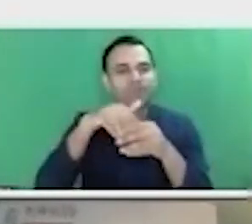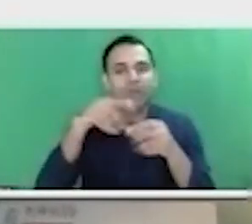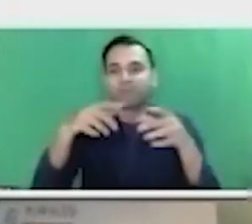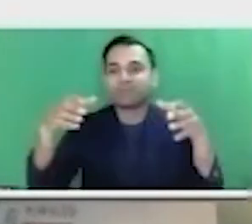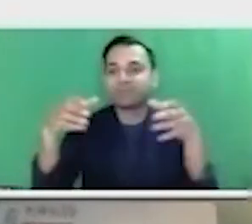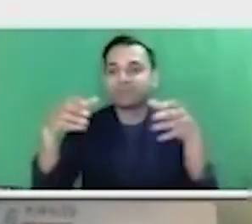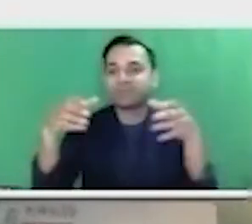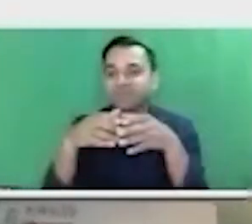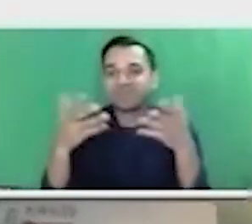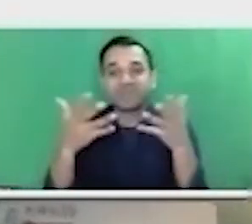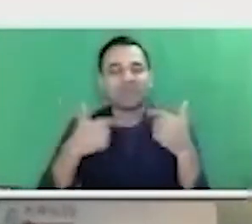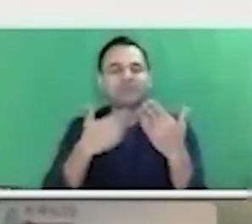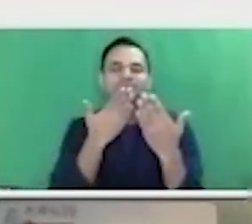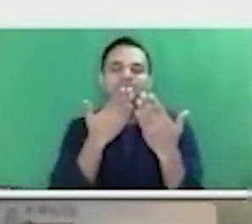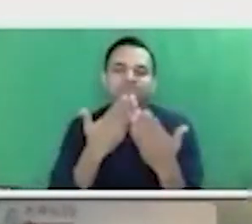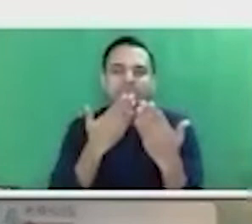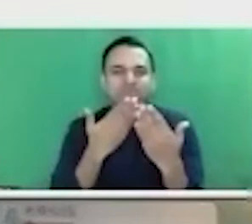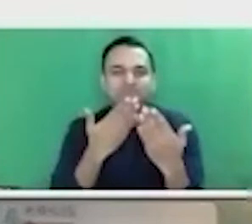سأبدأ